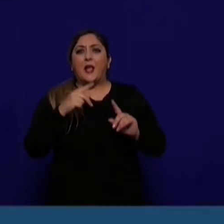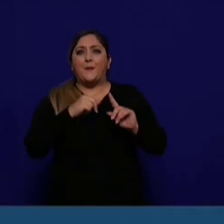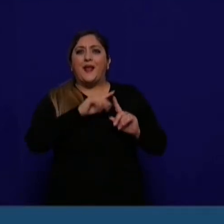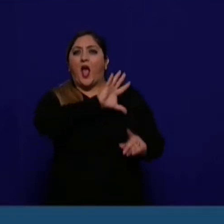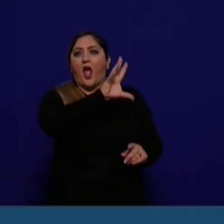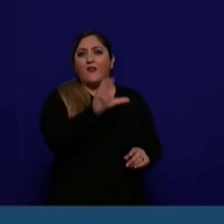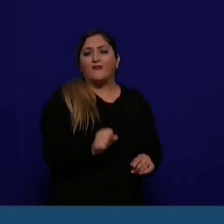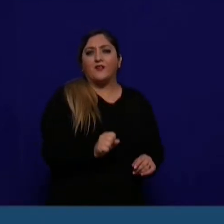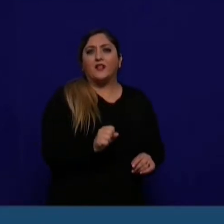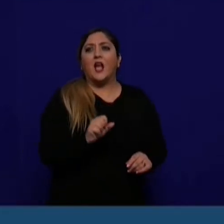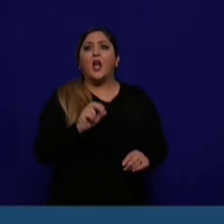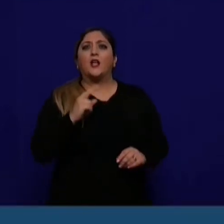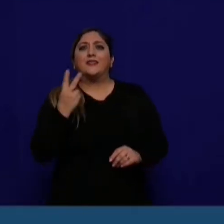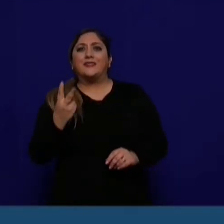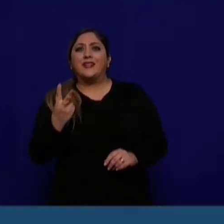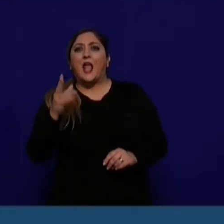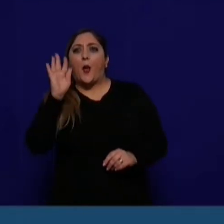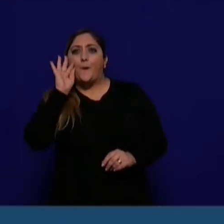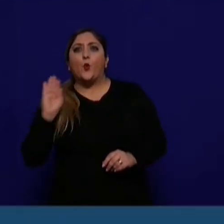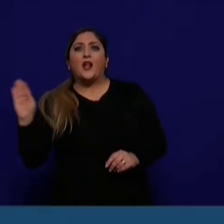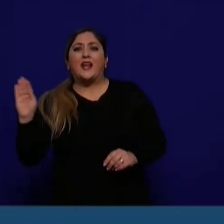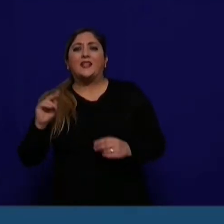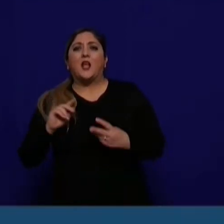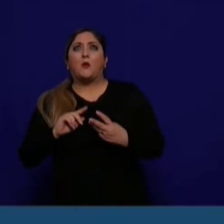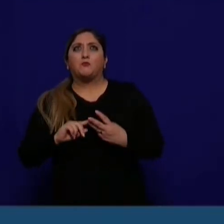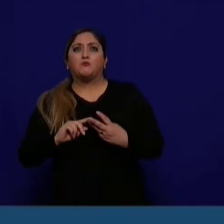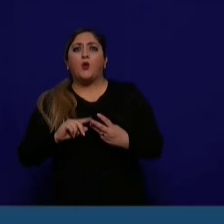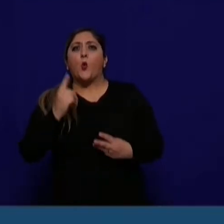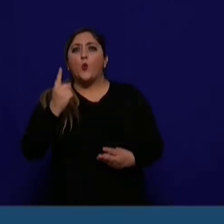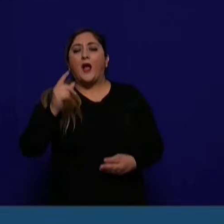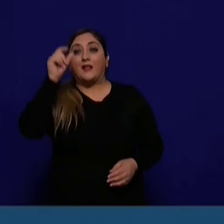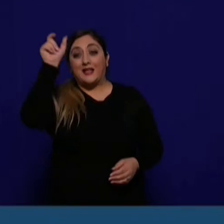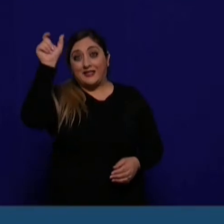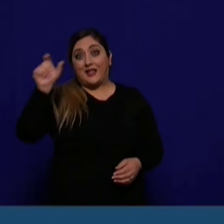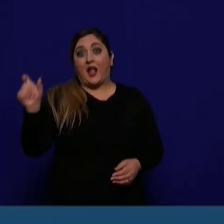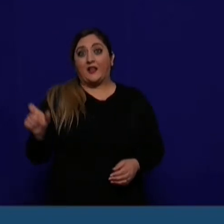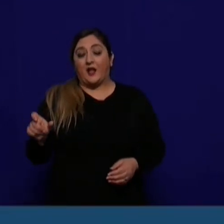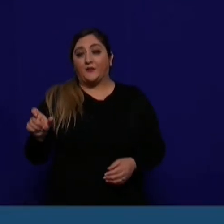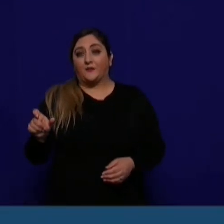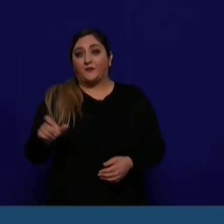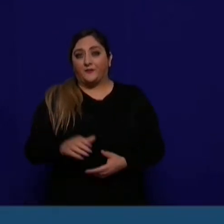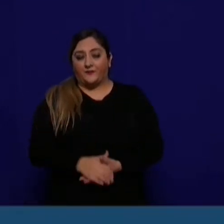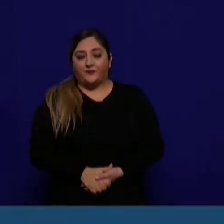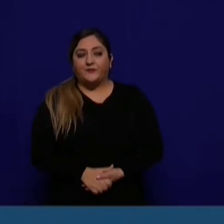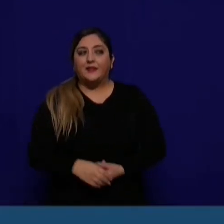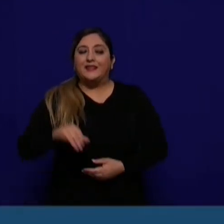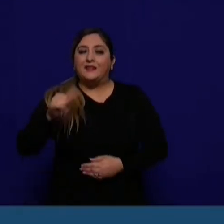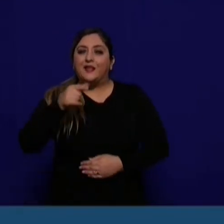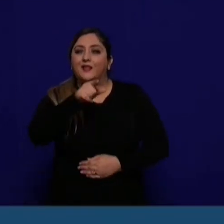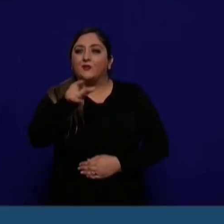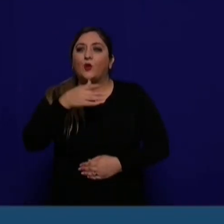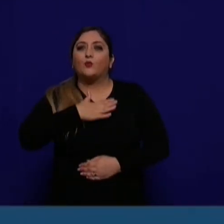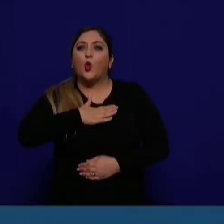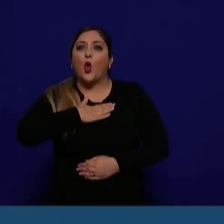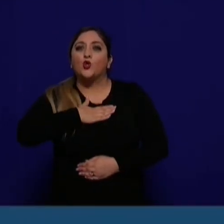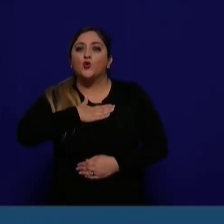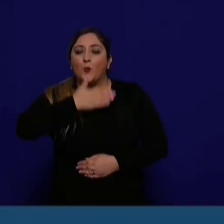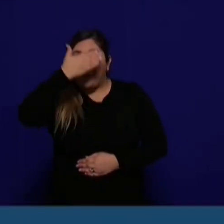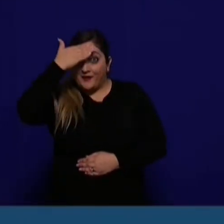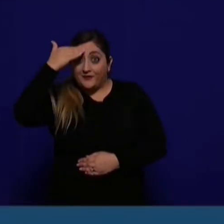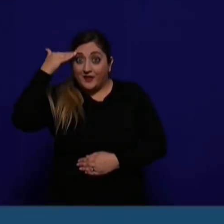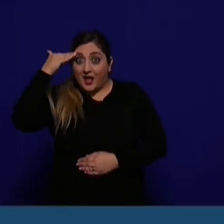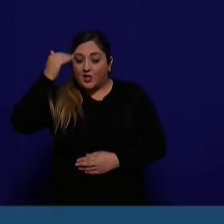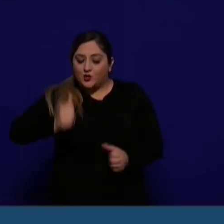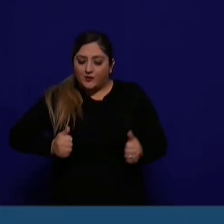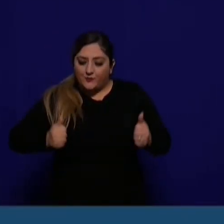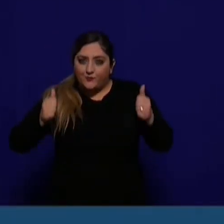waħda li ġi mill-Italja. Fakkarkom li jekk tiżviluppaw sintomi importanti li